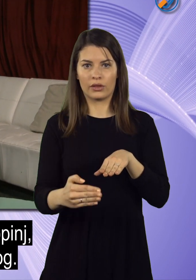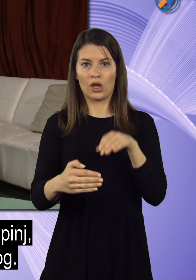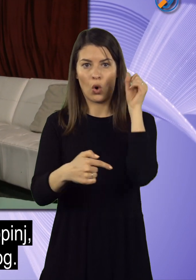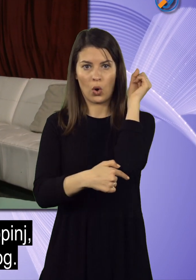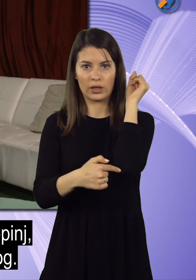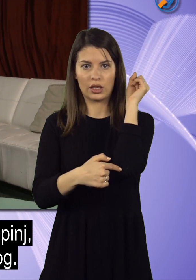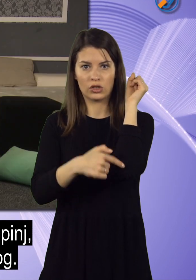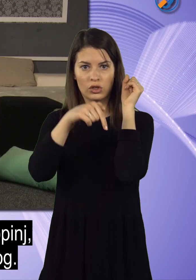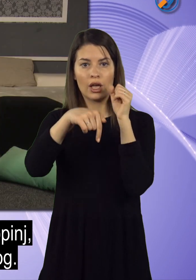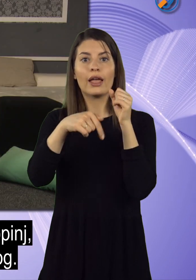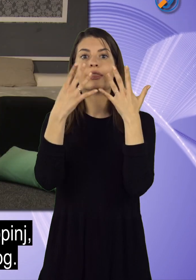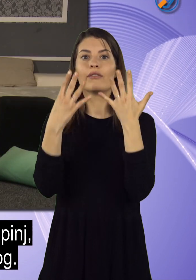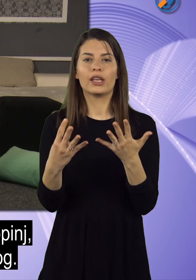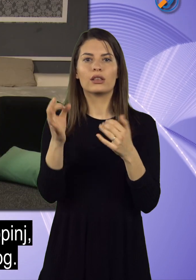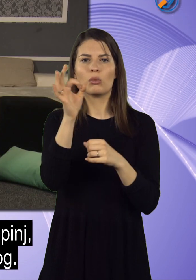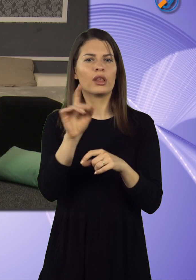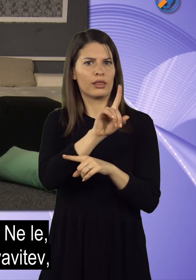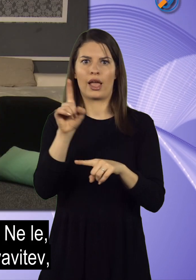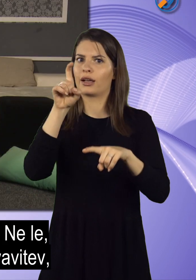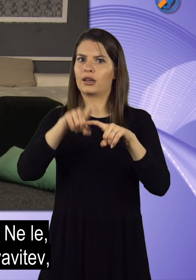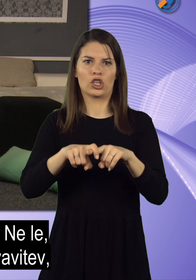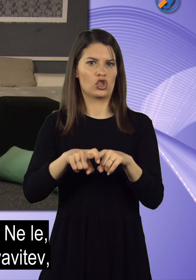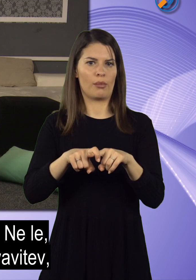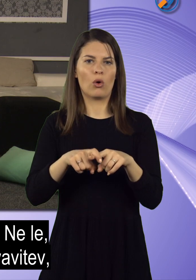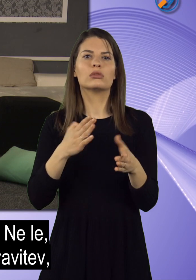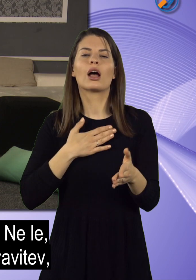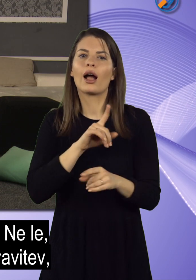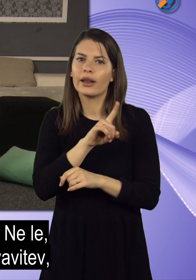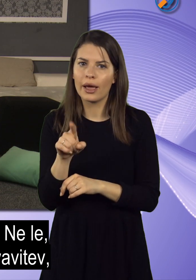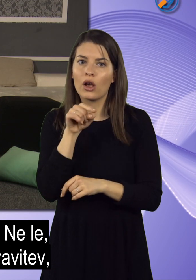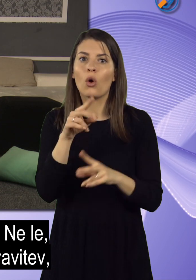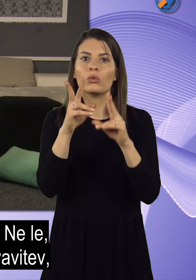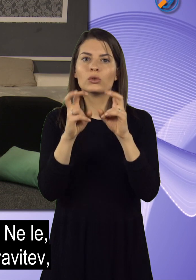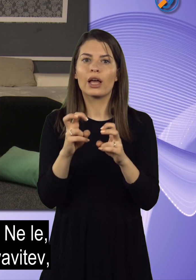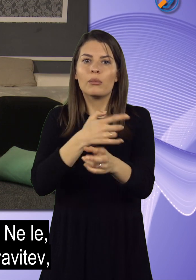kot 90 stopinj, torej ne križamo nog. Zakaj ne križamo nog? Ne samo, da